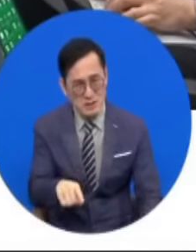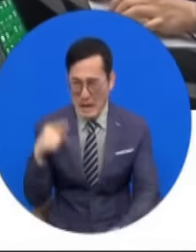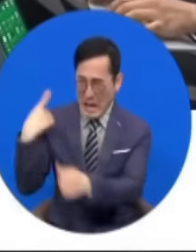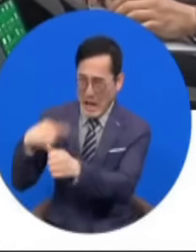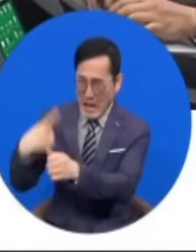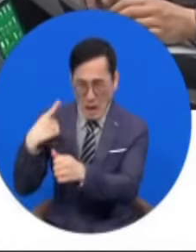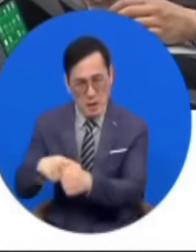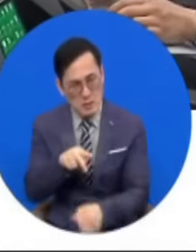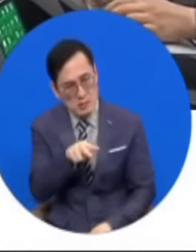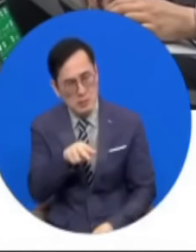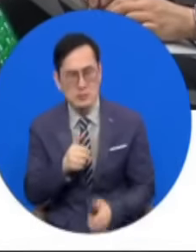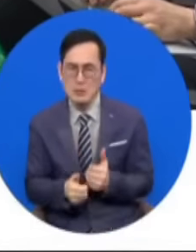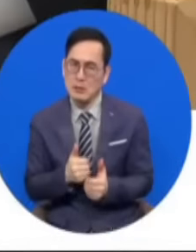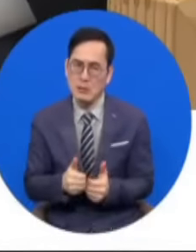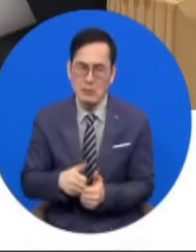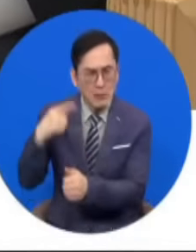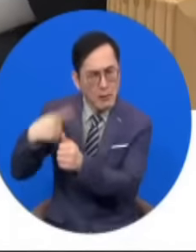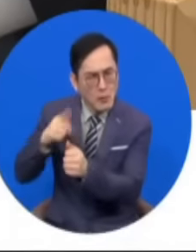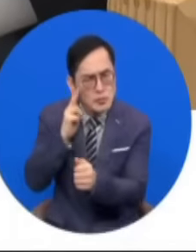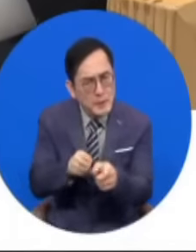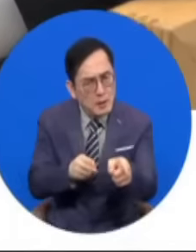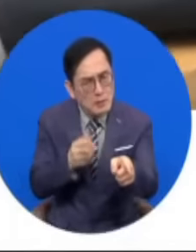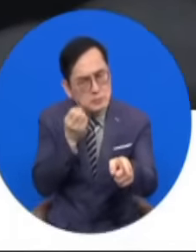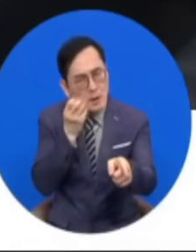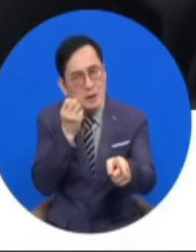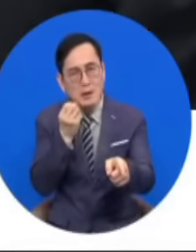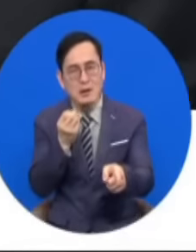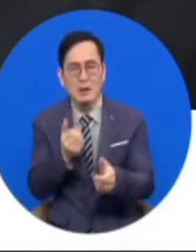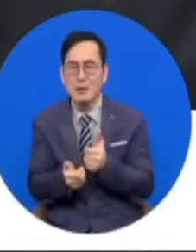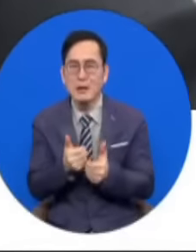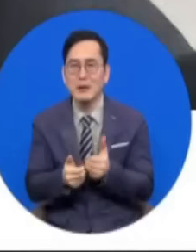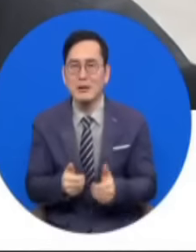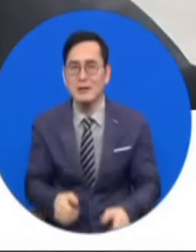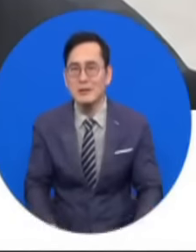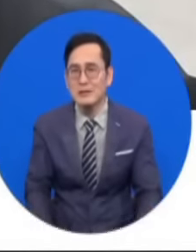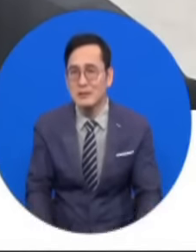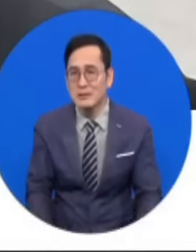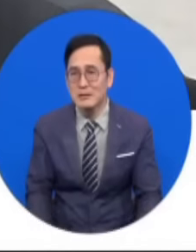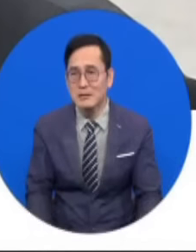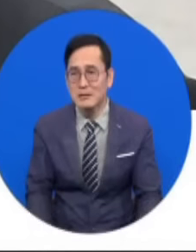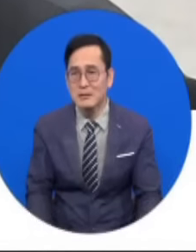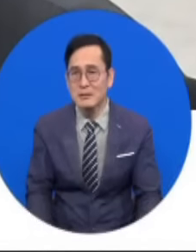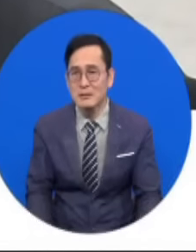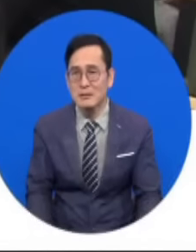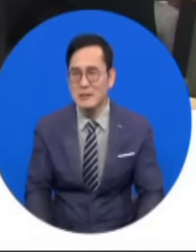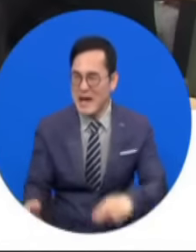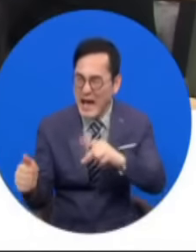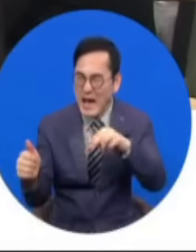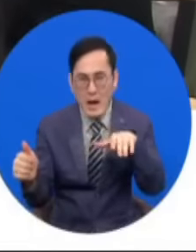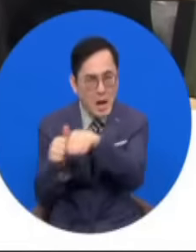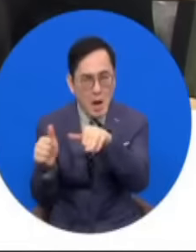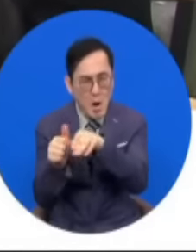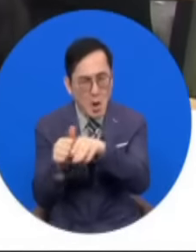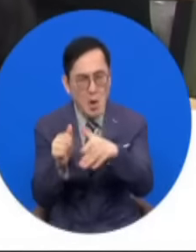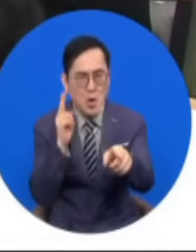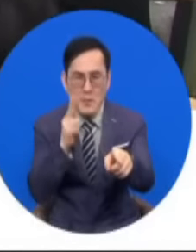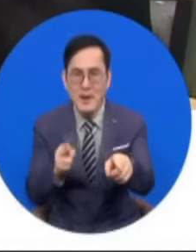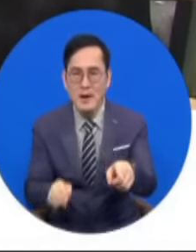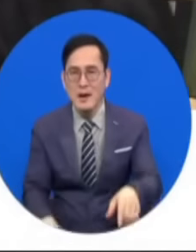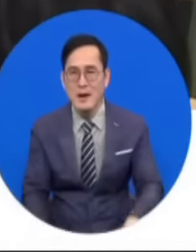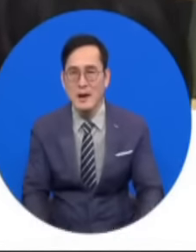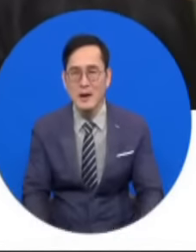보고는 아 내가 생각했던 원이 아니다 하는 얘기를 하는 사람이 상당히 있어요 그 이유는 뭐냐면 너무 네거티브로 간다는 거고 이걸 너무